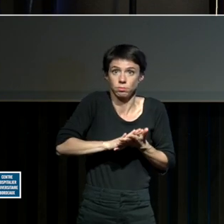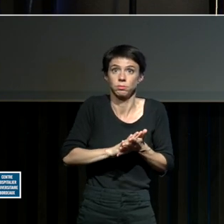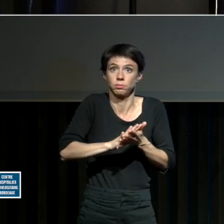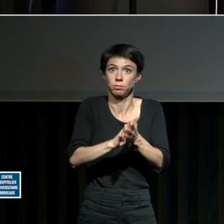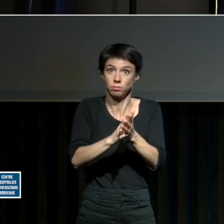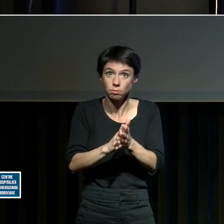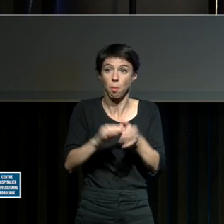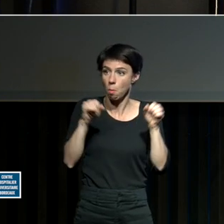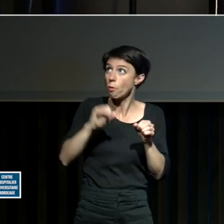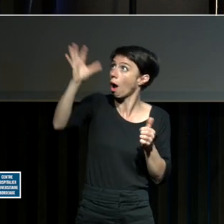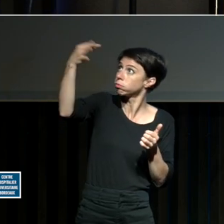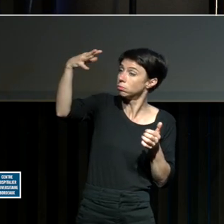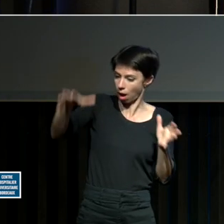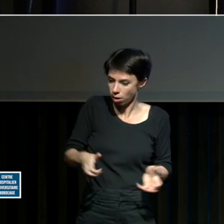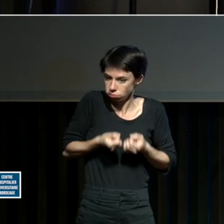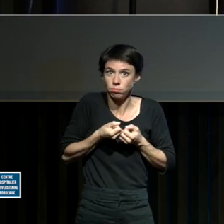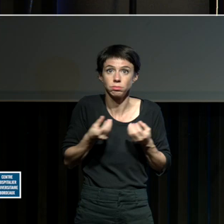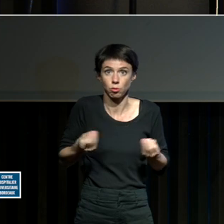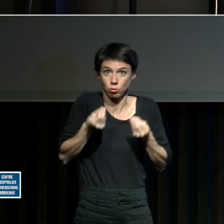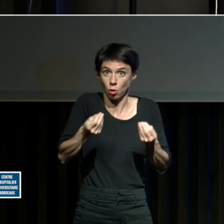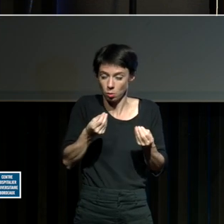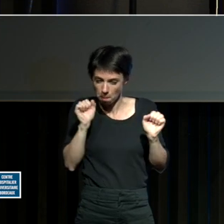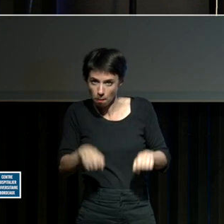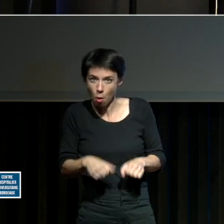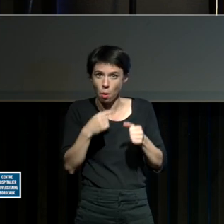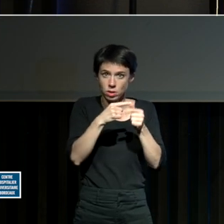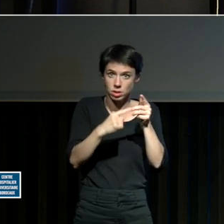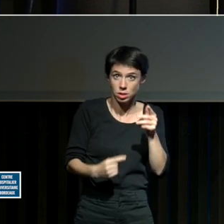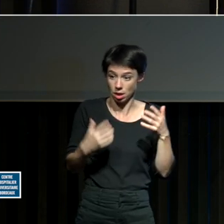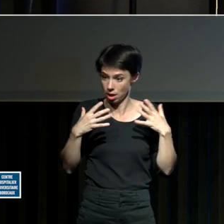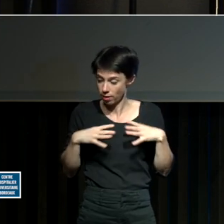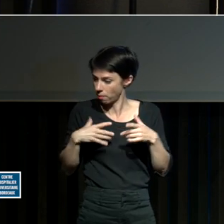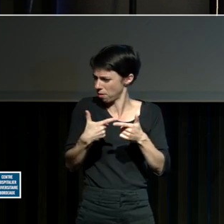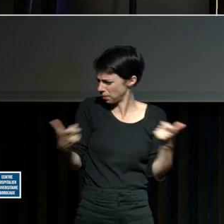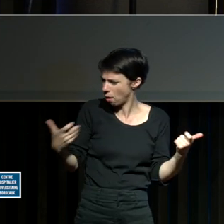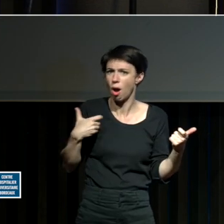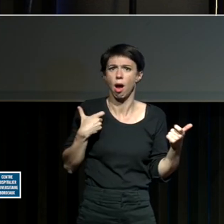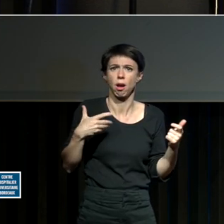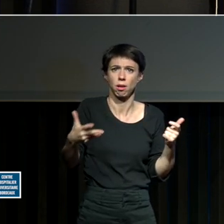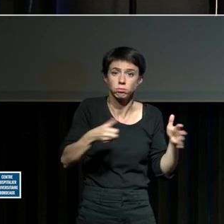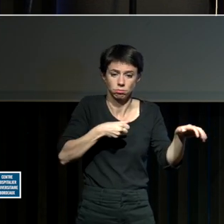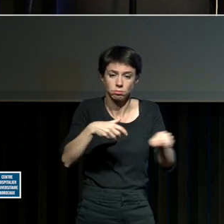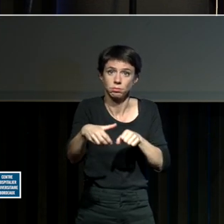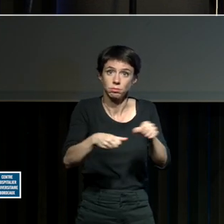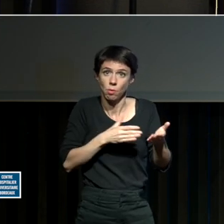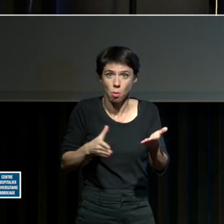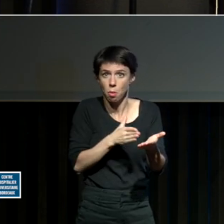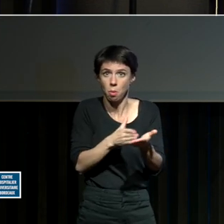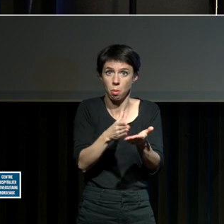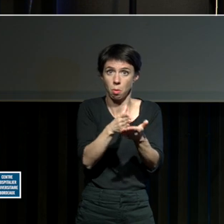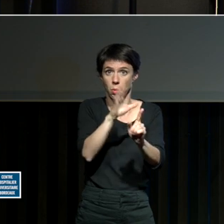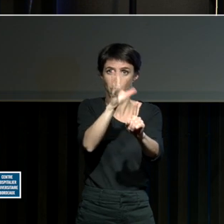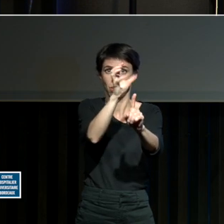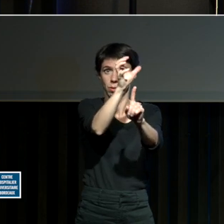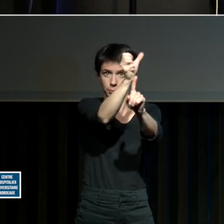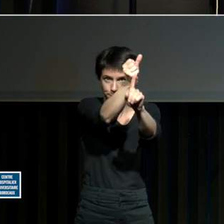habiletés diverses et de pièces d'équipement qui vont renforcer au fur et à mesure sa progression dans le jeu. Ces jeux